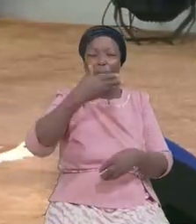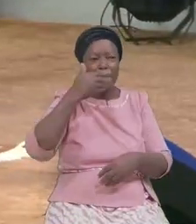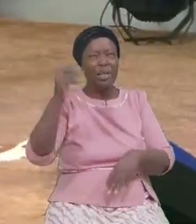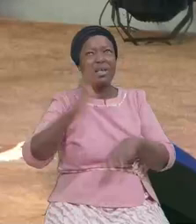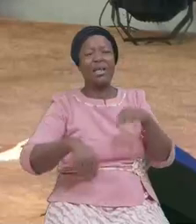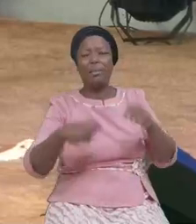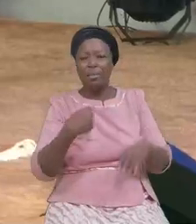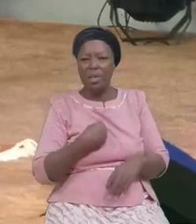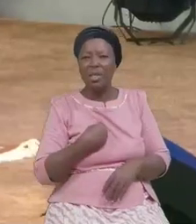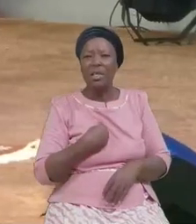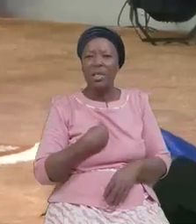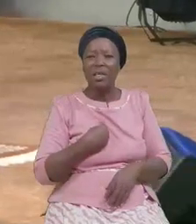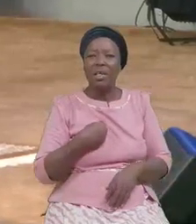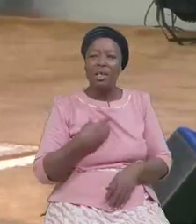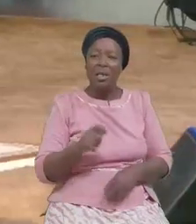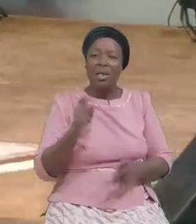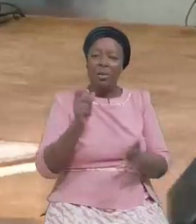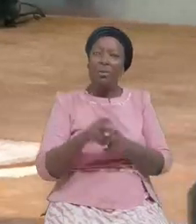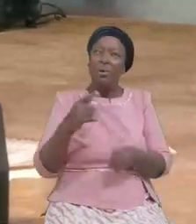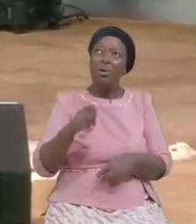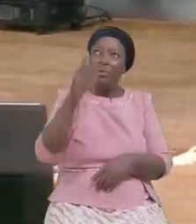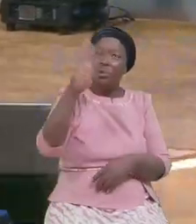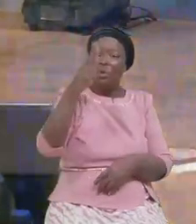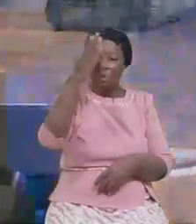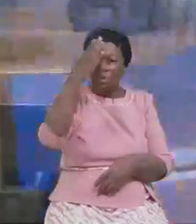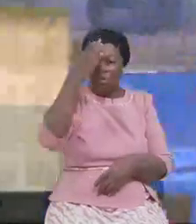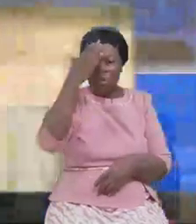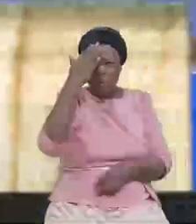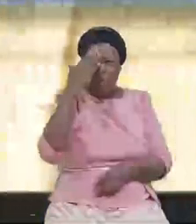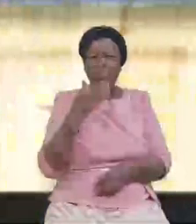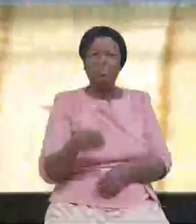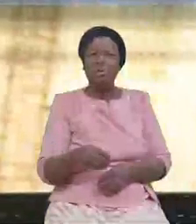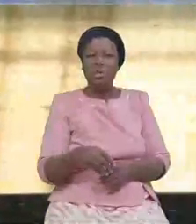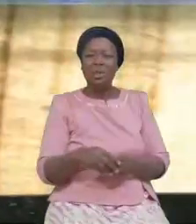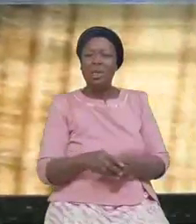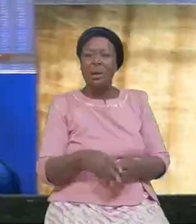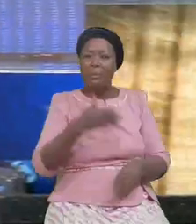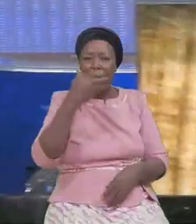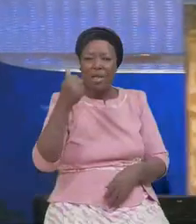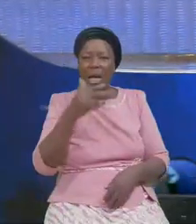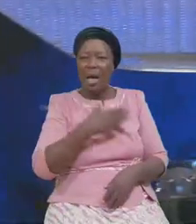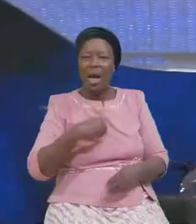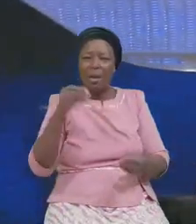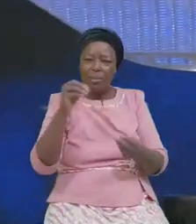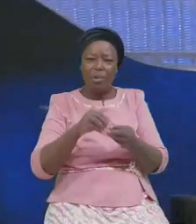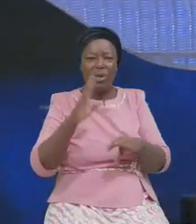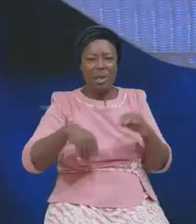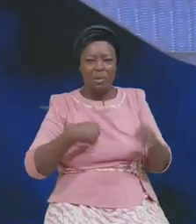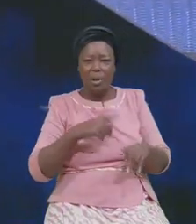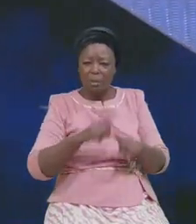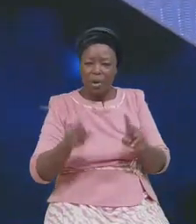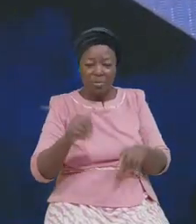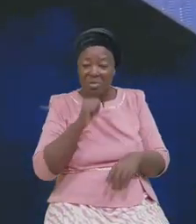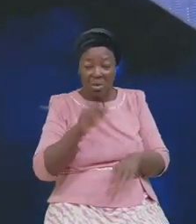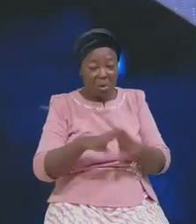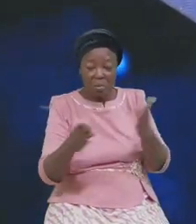que moi. La parole de Dieu connaît meilleur ou mieux que moi. Mais ils ne vont pas ouvrir la parole